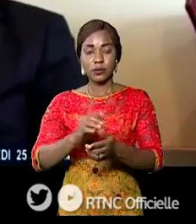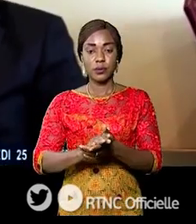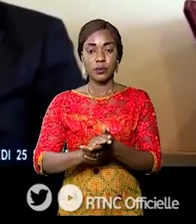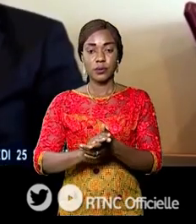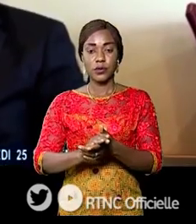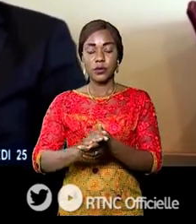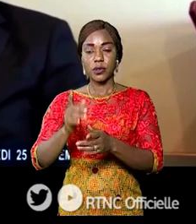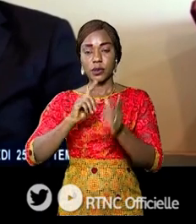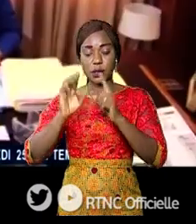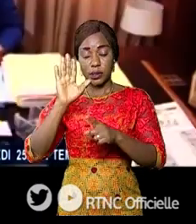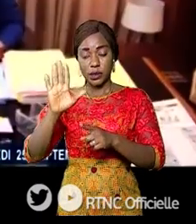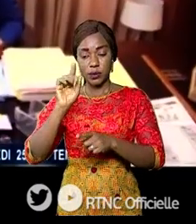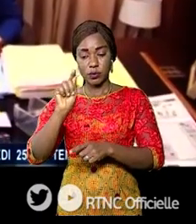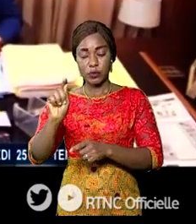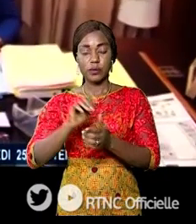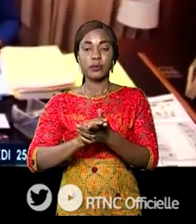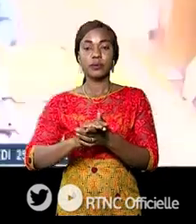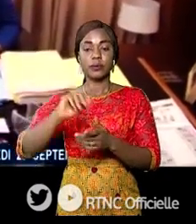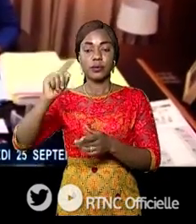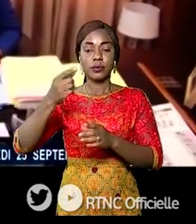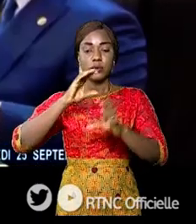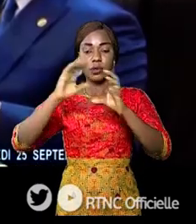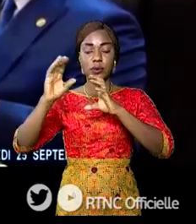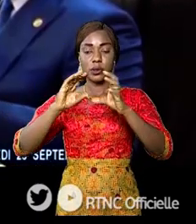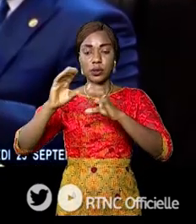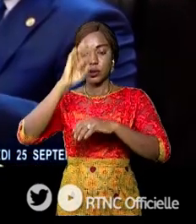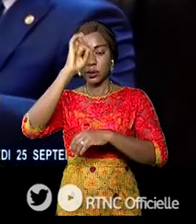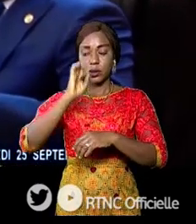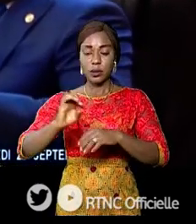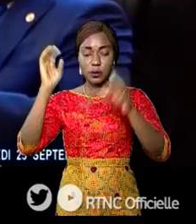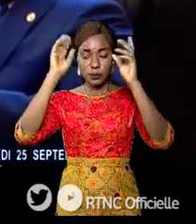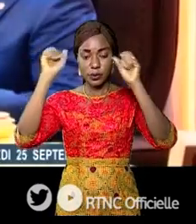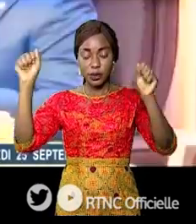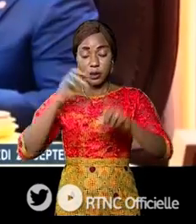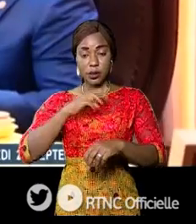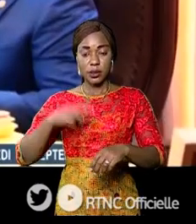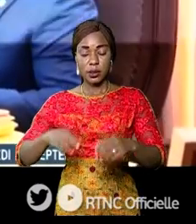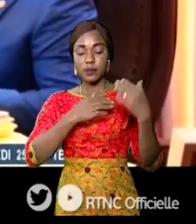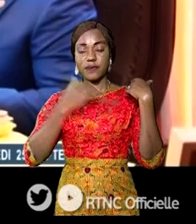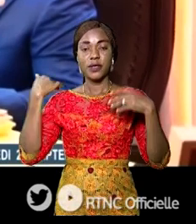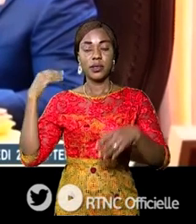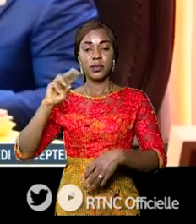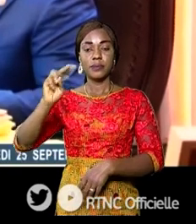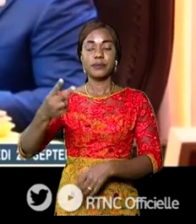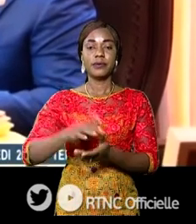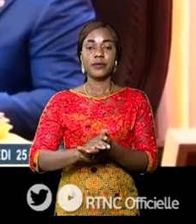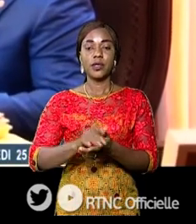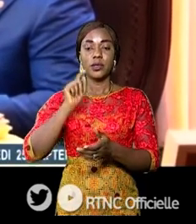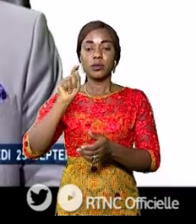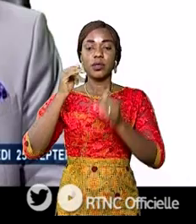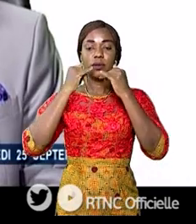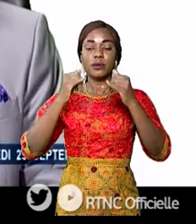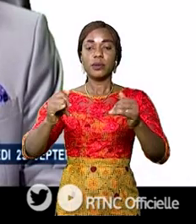comportait les points suivants. 1. Communication de son Excellence M. le président de la République, chef de l'État. 2. Points